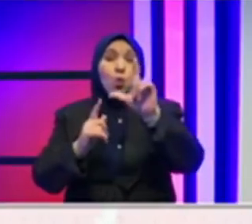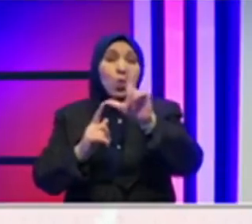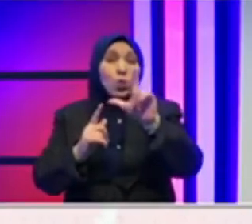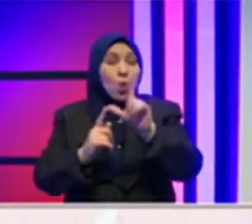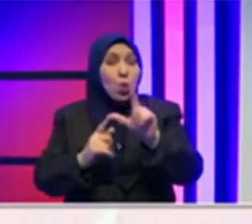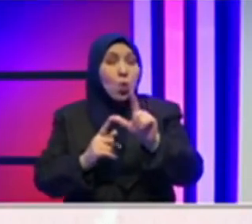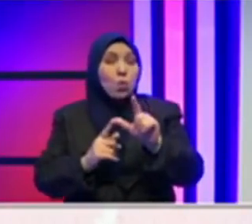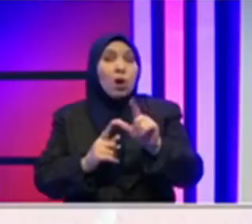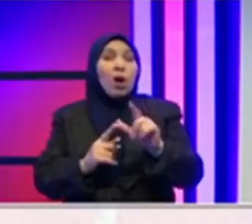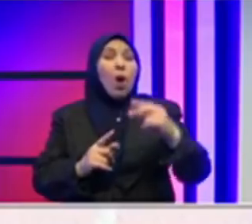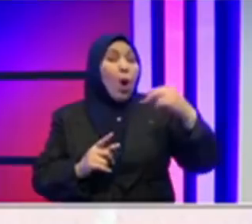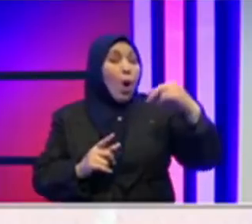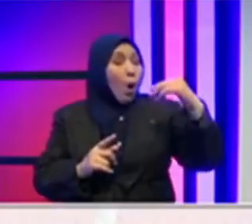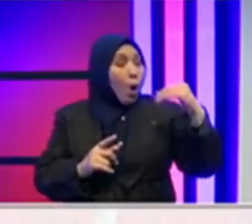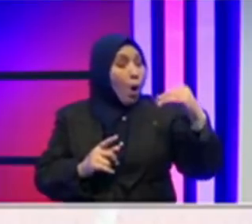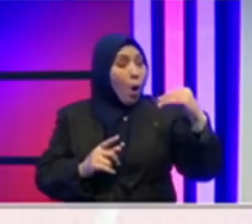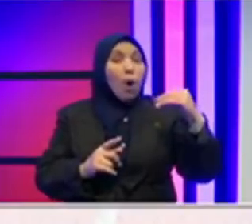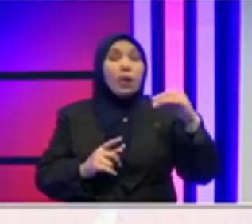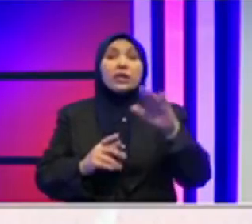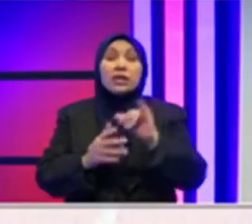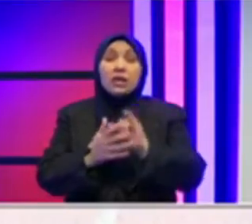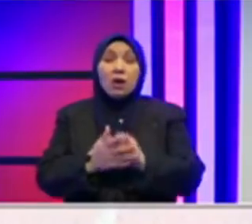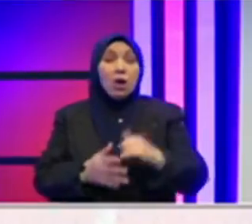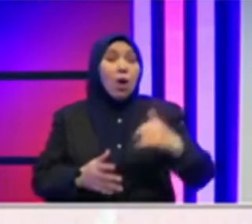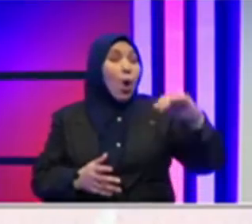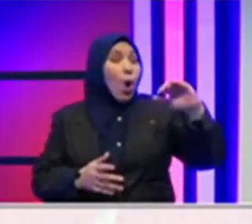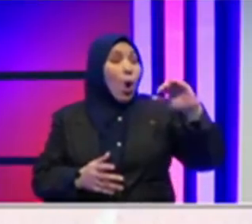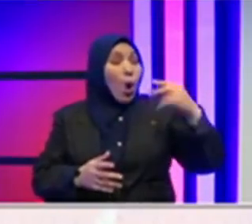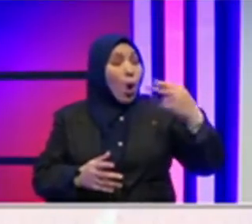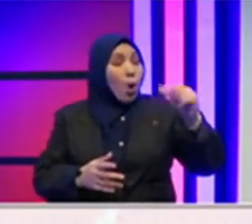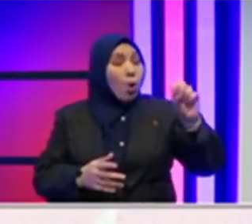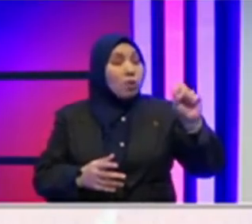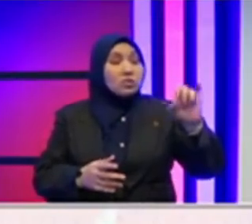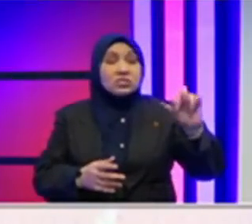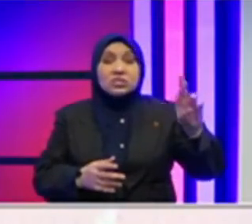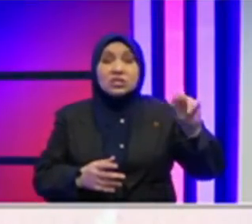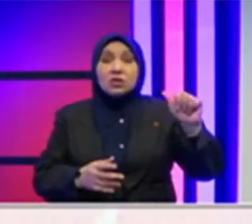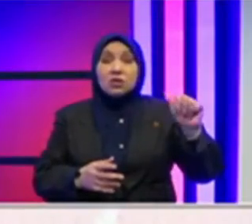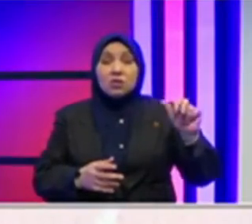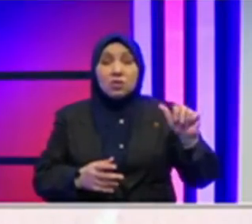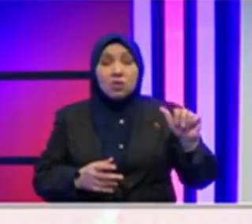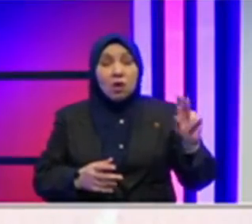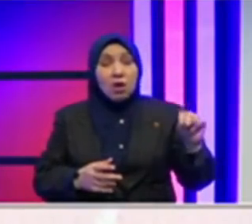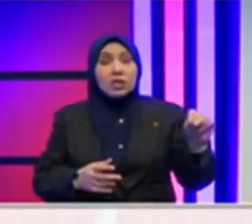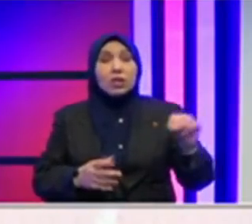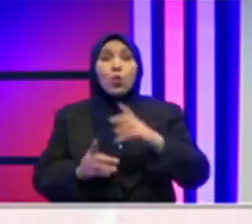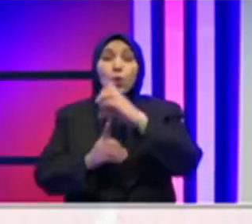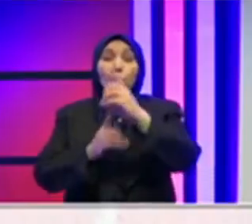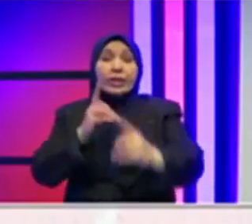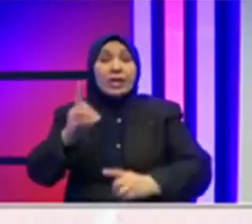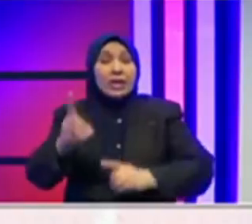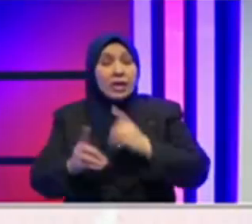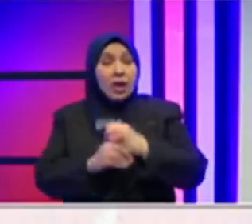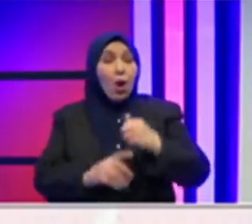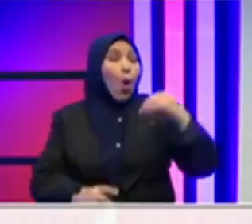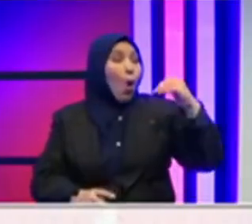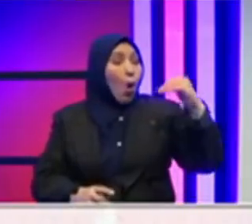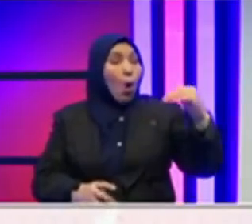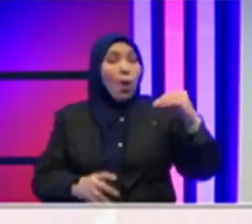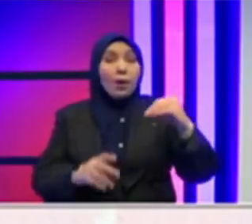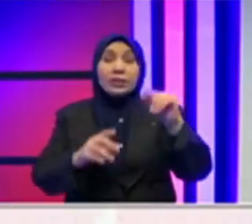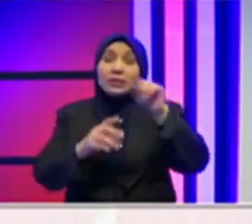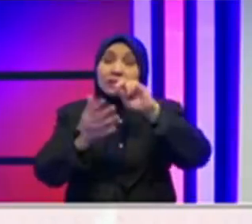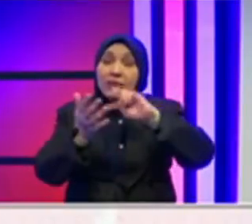yang berbaris di atas. Khasira, khasira dunia, kha baris di atas.